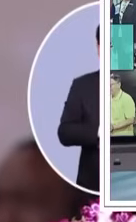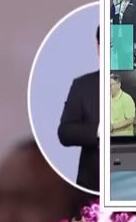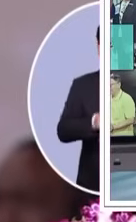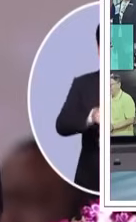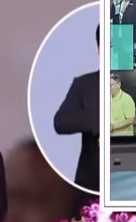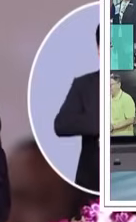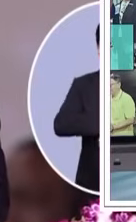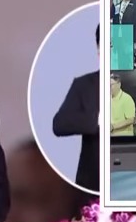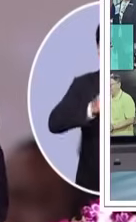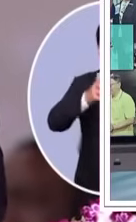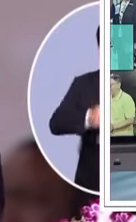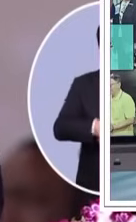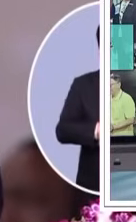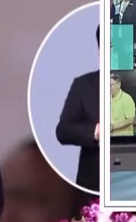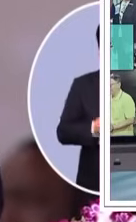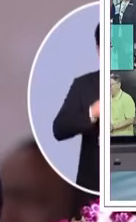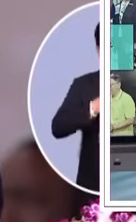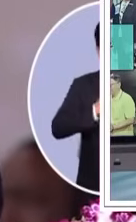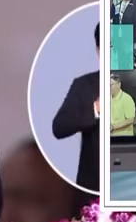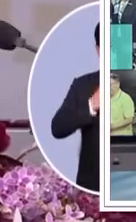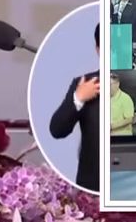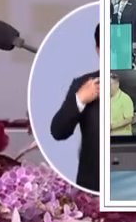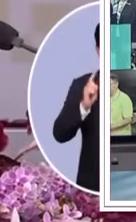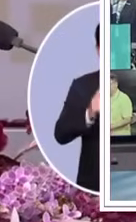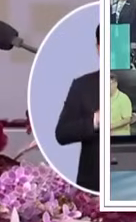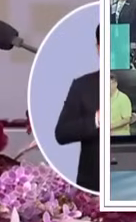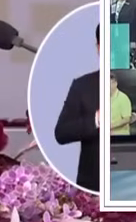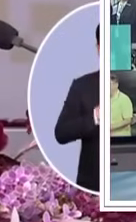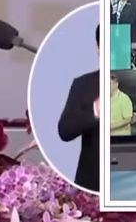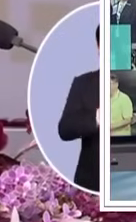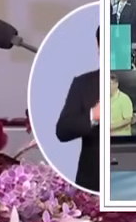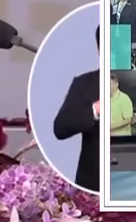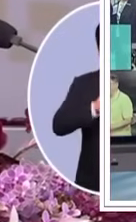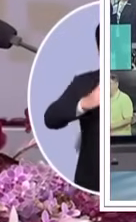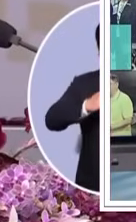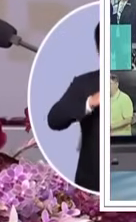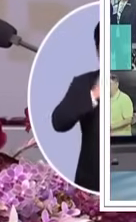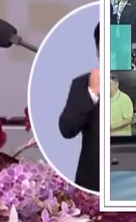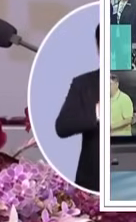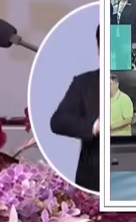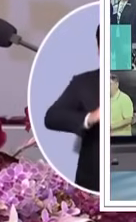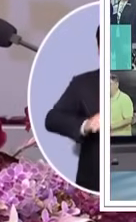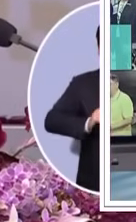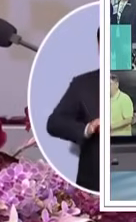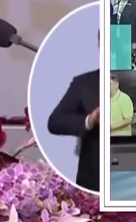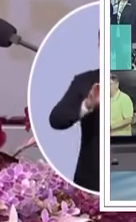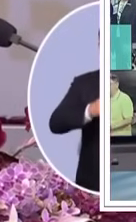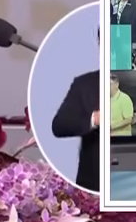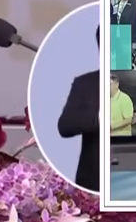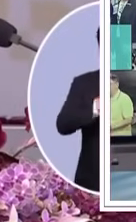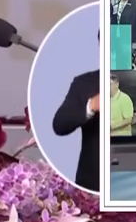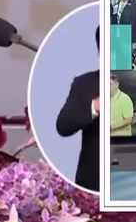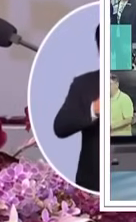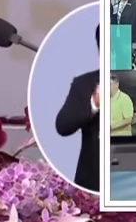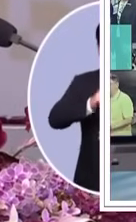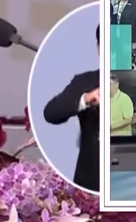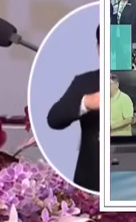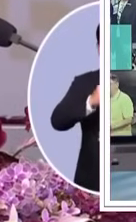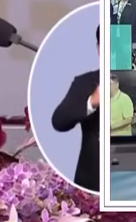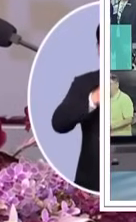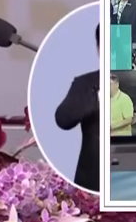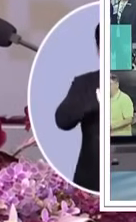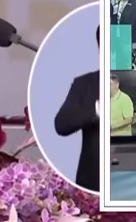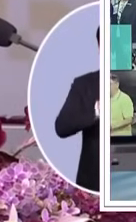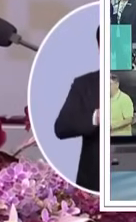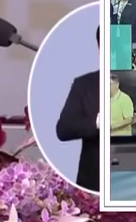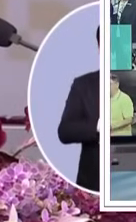要连接到中国来思考？嗯，不然这次他叫赖清德，哎，你那个好好想一想再讲啊。